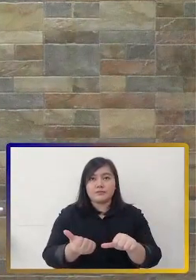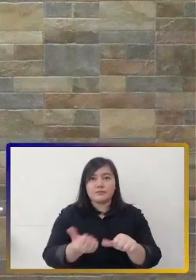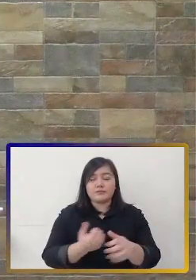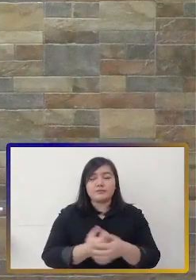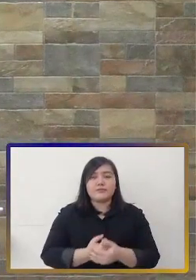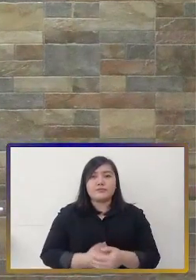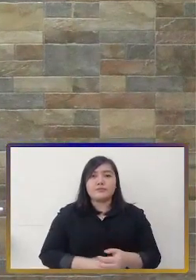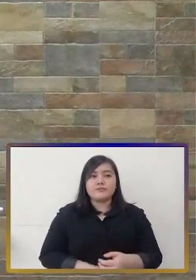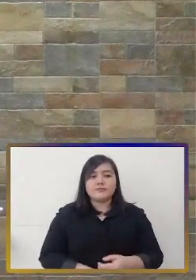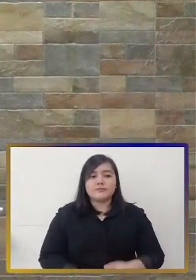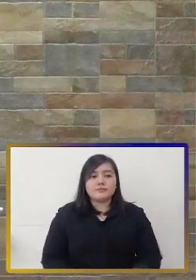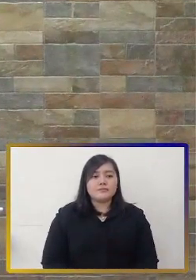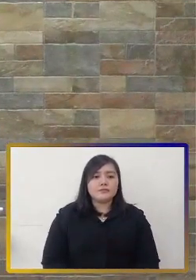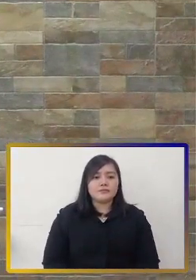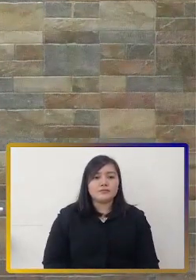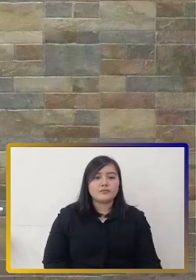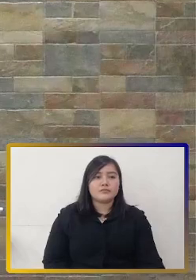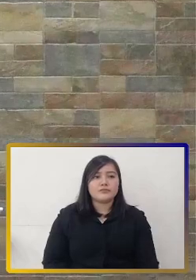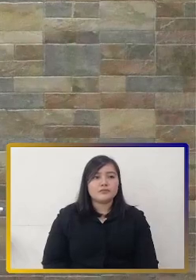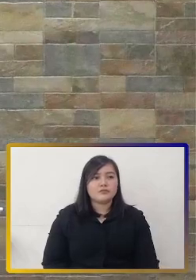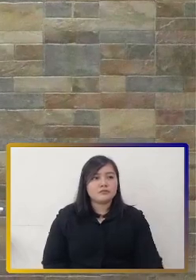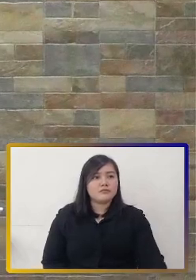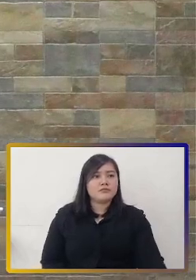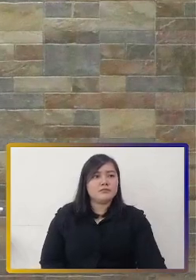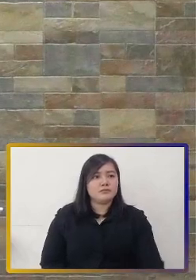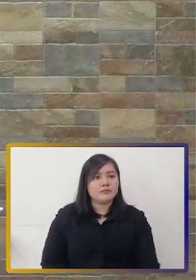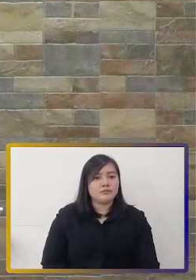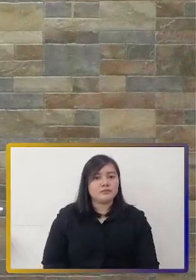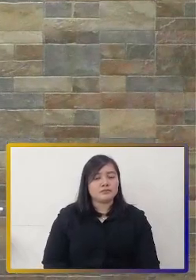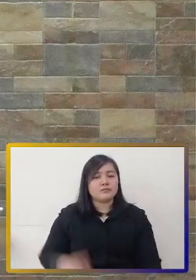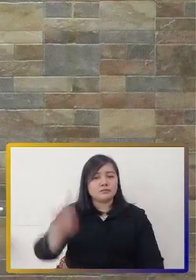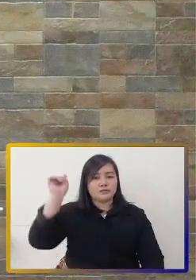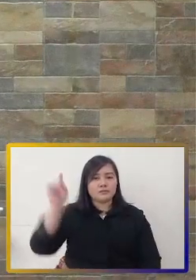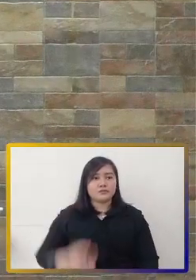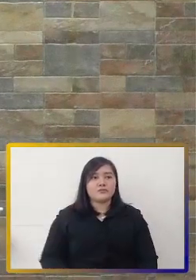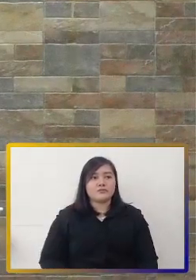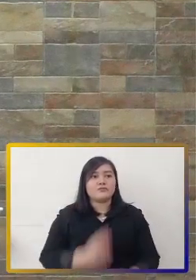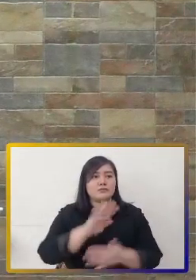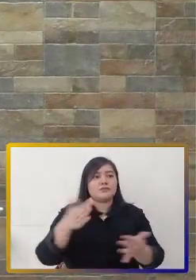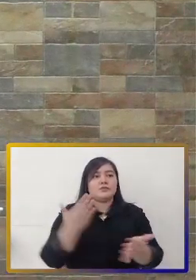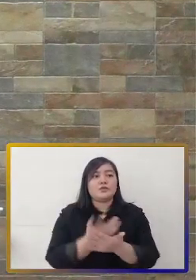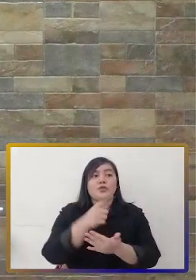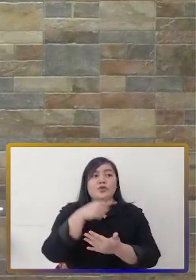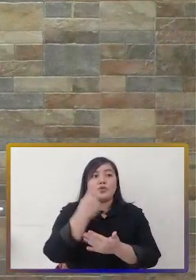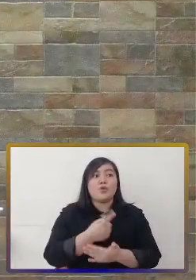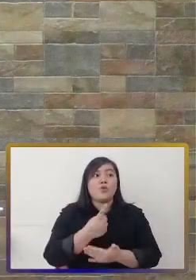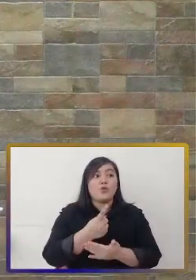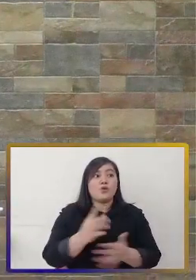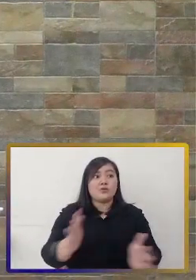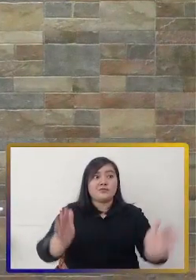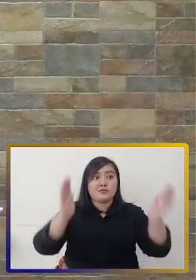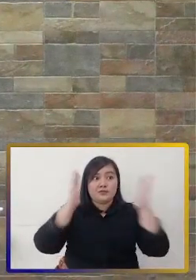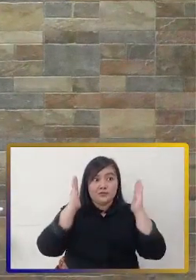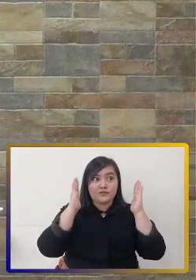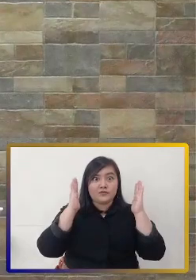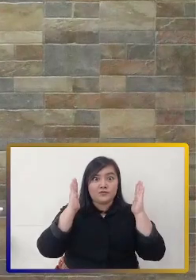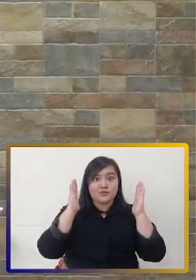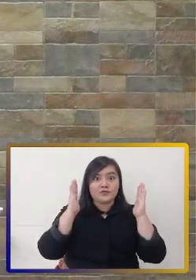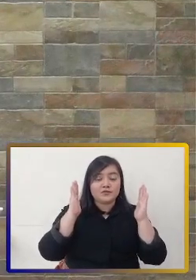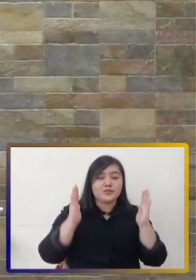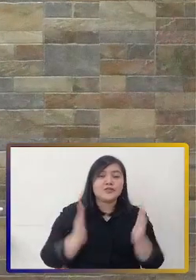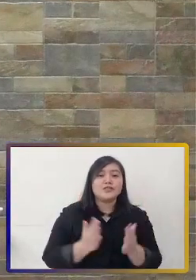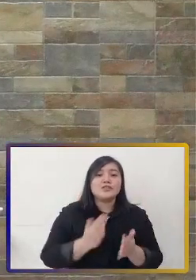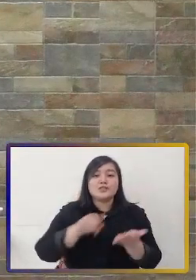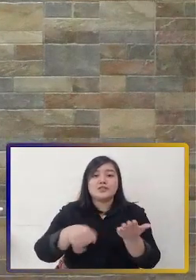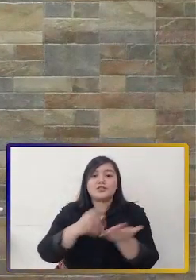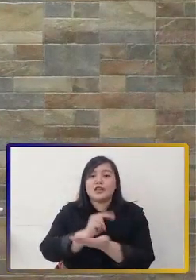po na ang nakinig sa mensahe ni John the Baptist ay nagrepent at nabautismuhan.